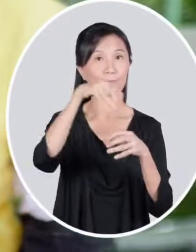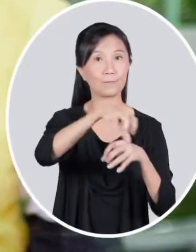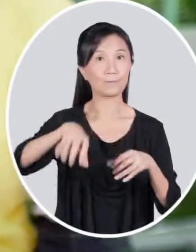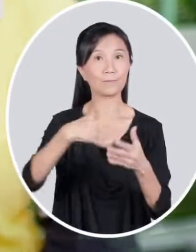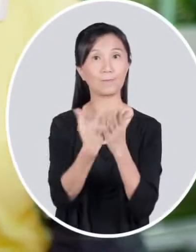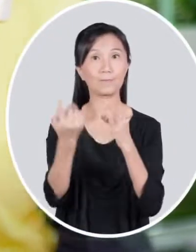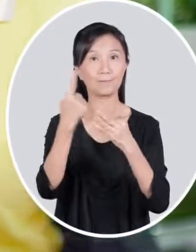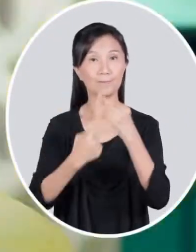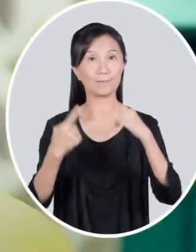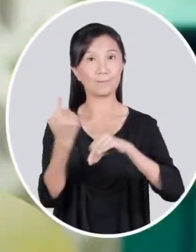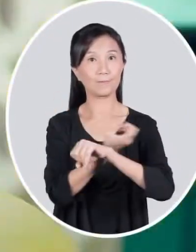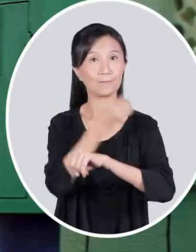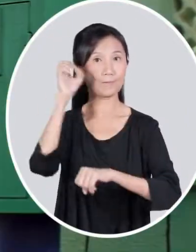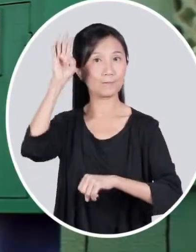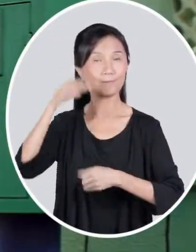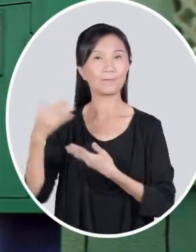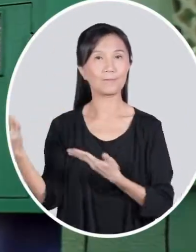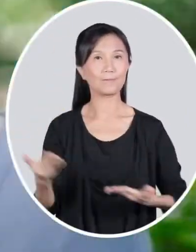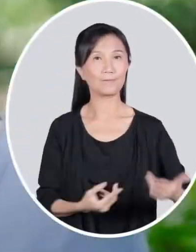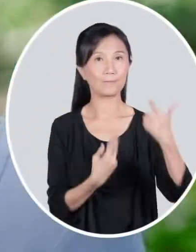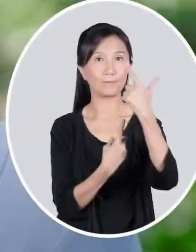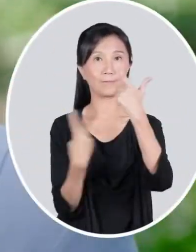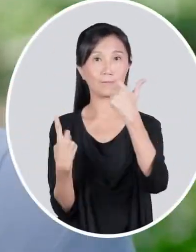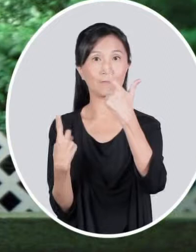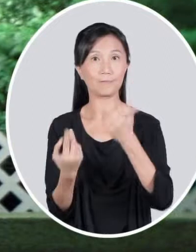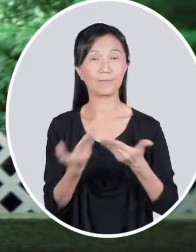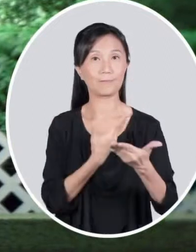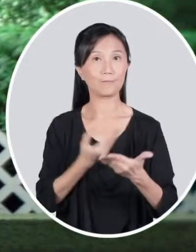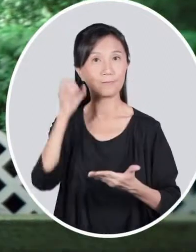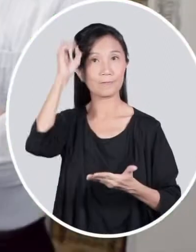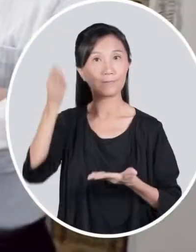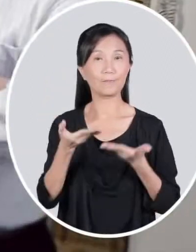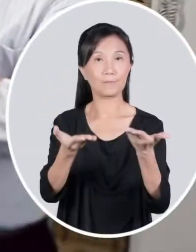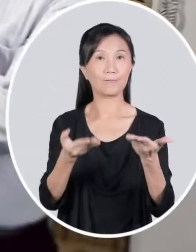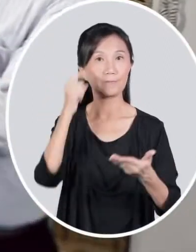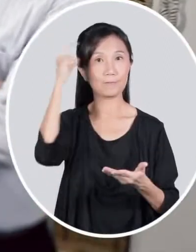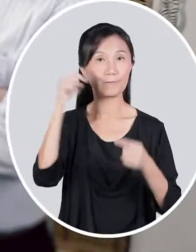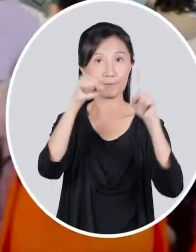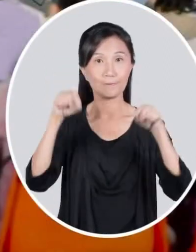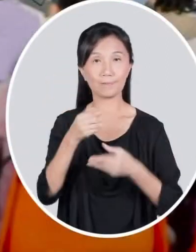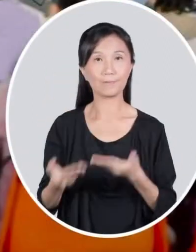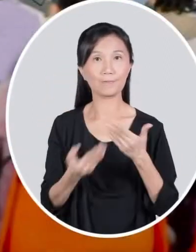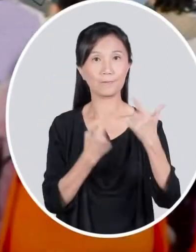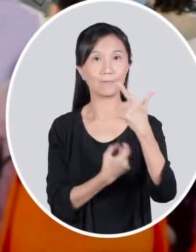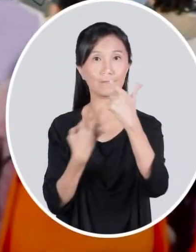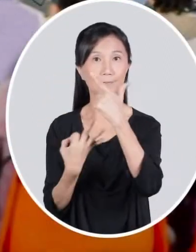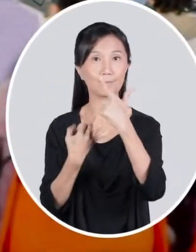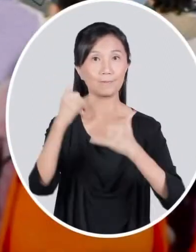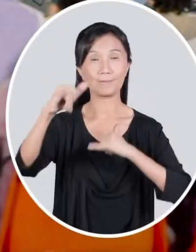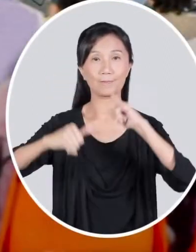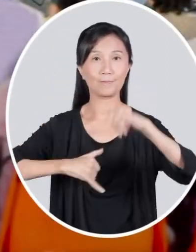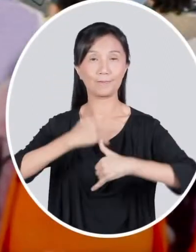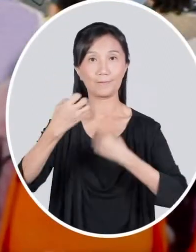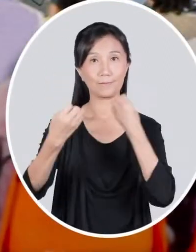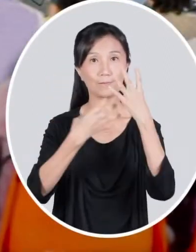的临时建议，欢迎在8月21日或之前就建议递交意见书，或出席8月1日和3日的公